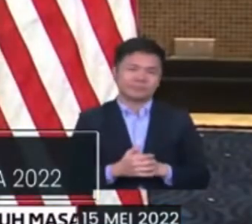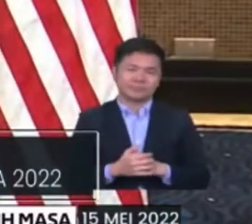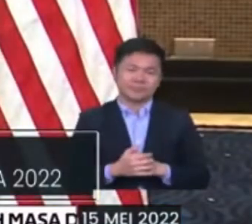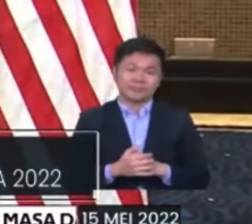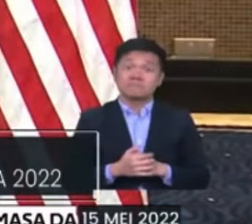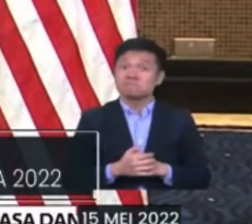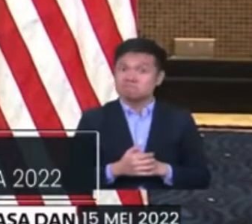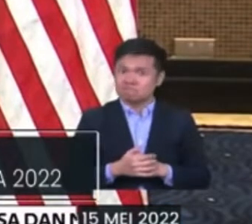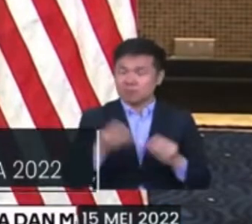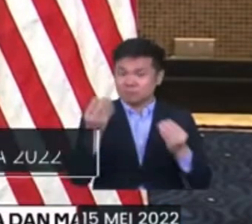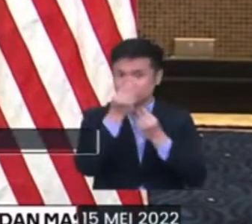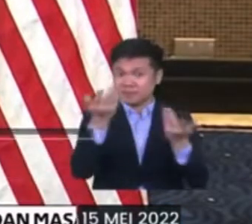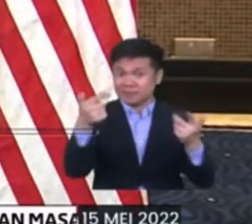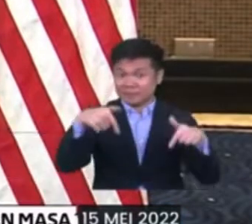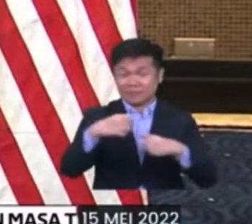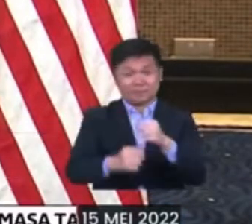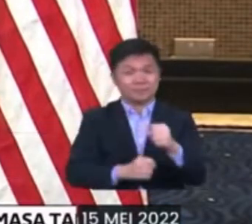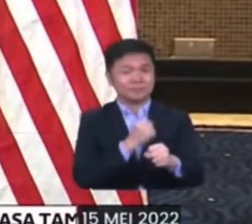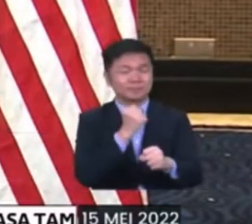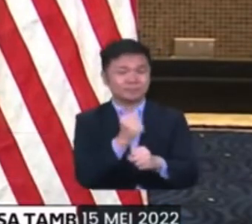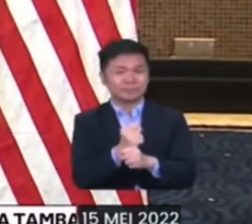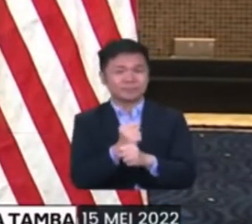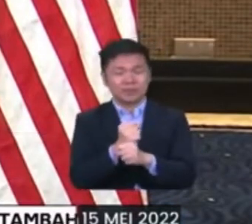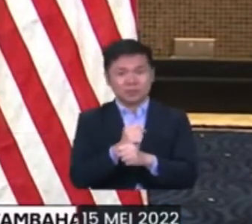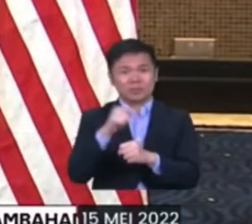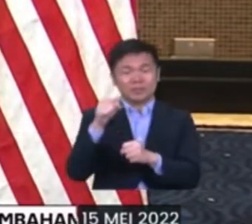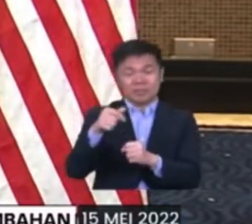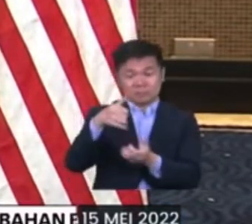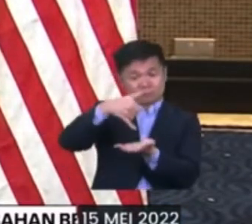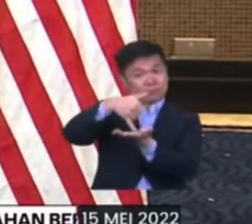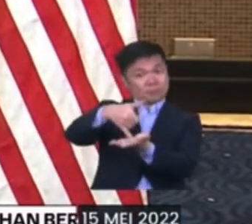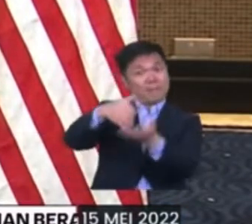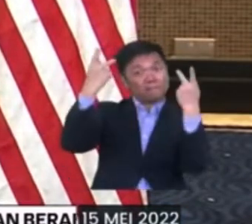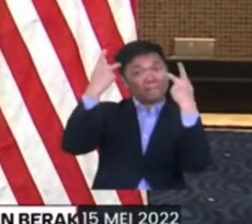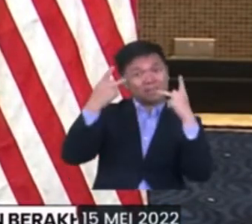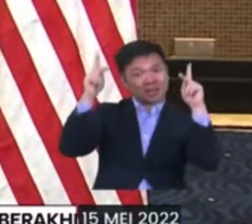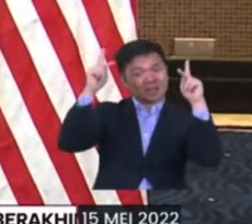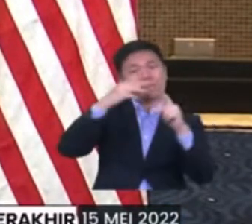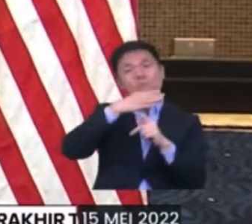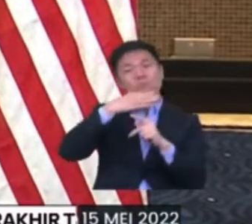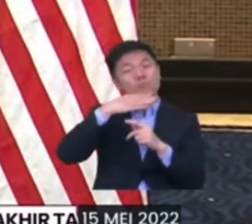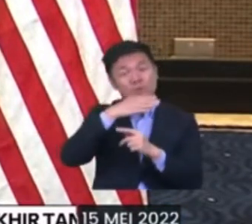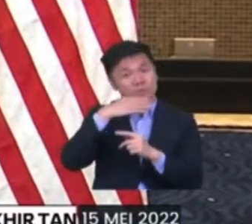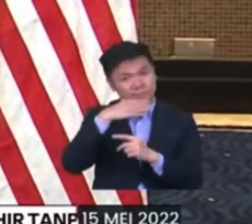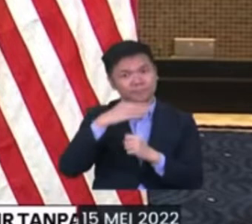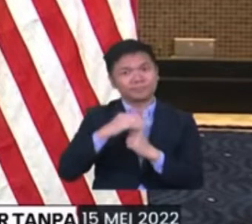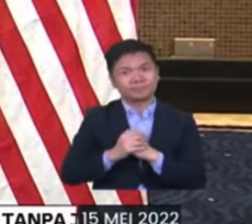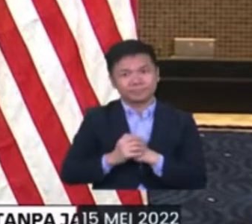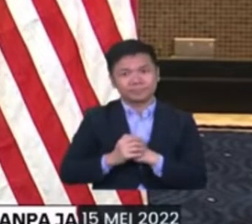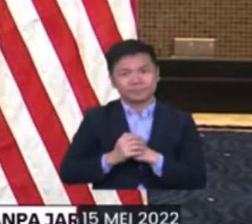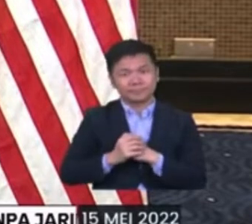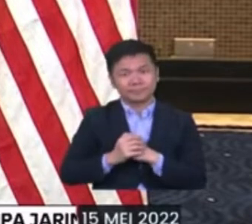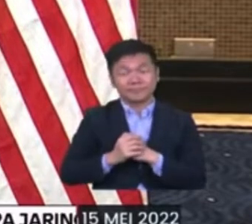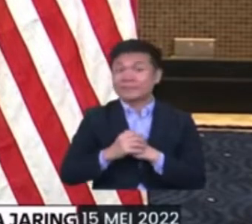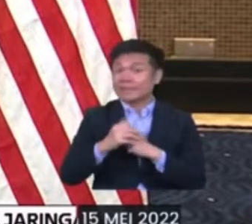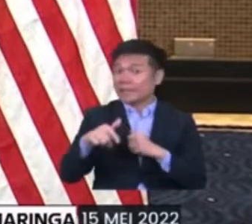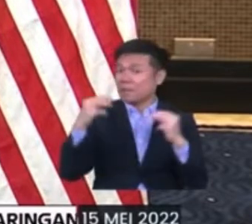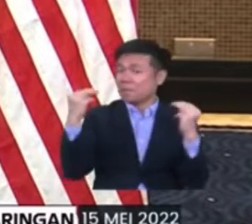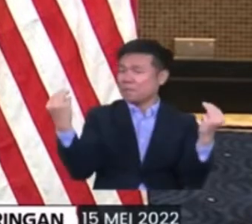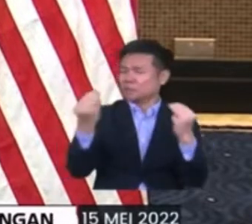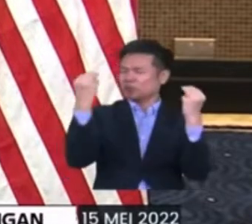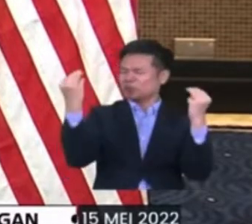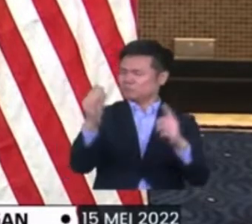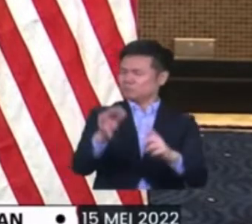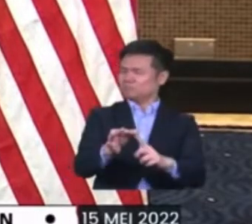bermula pada tahun ini Anugerah perdana beliau dengar akan dilaksanakan dalam majelis